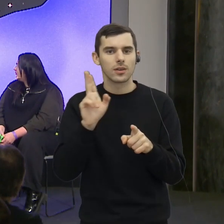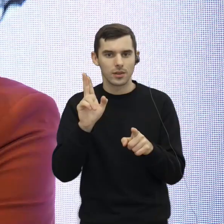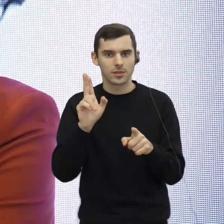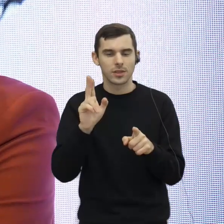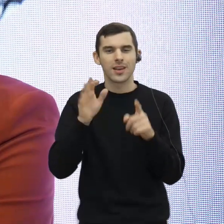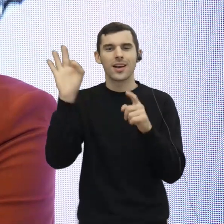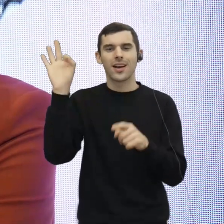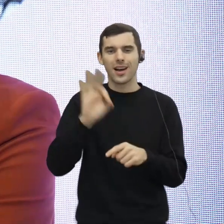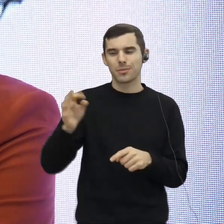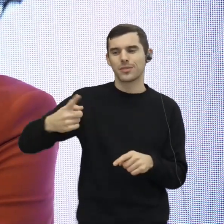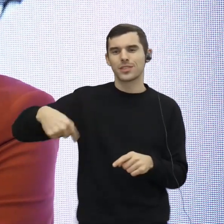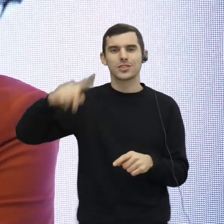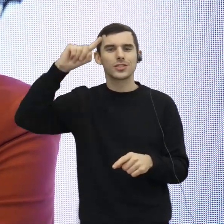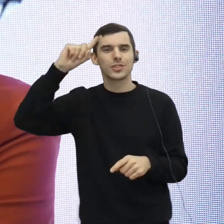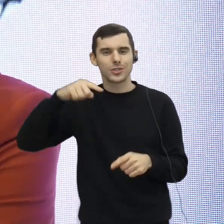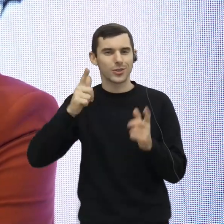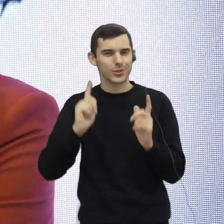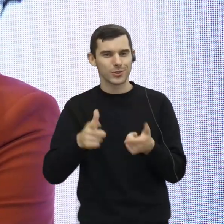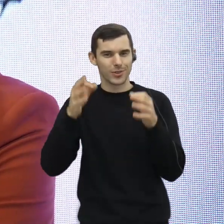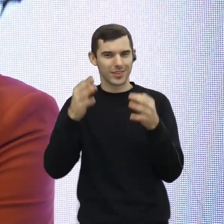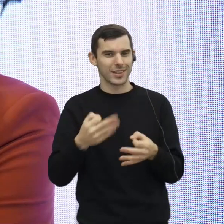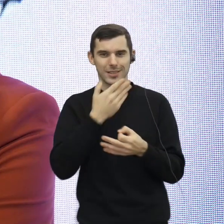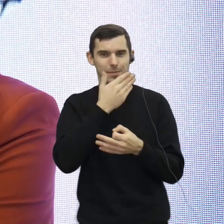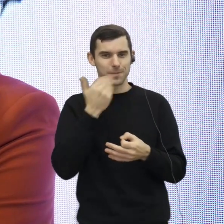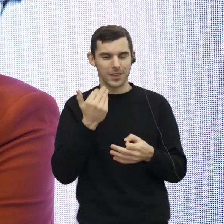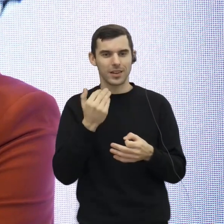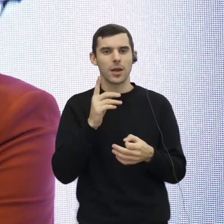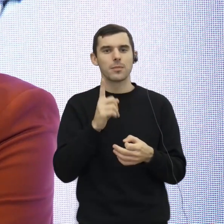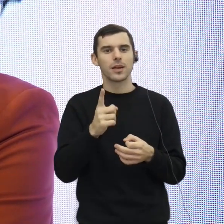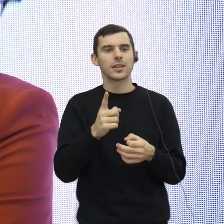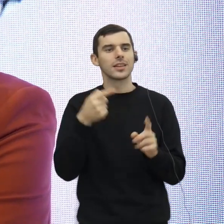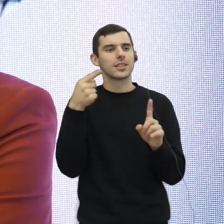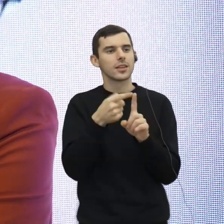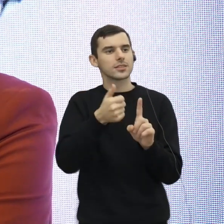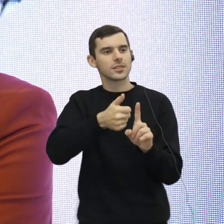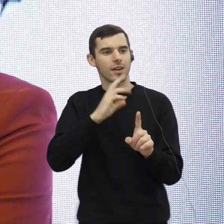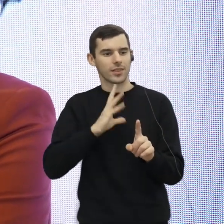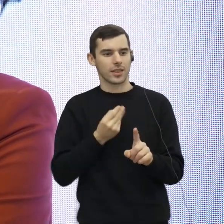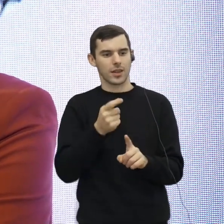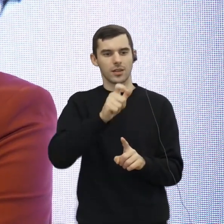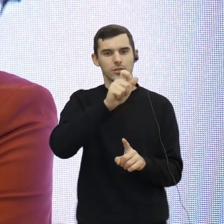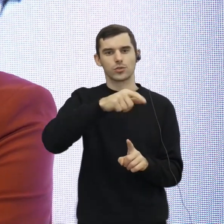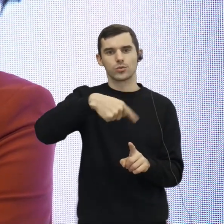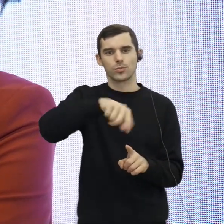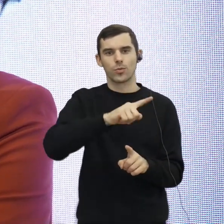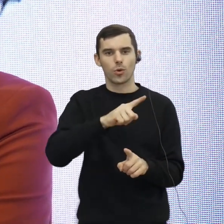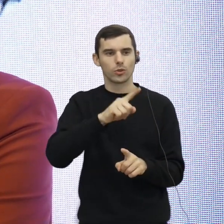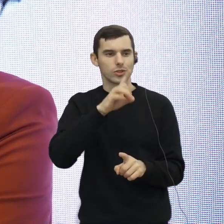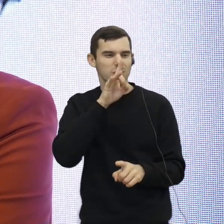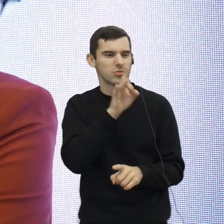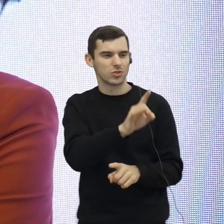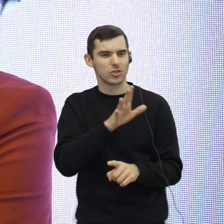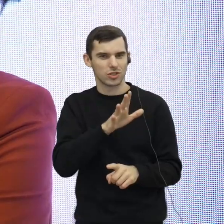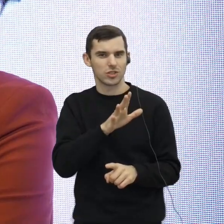netiesa, kad tai yra paskatins tiesiog neapykantą trans žmonių atveju. Tarp tokių žmonių yra politikai. Tai jiems